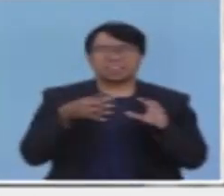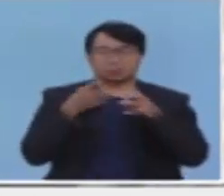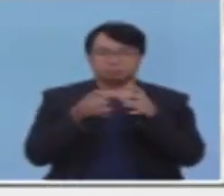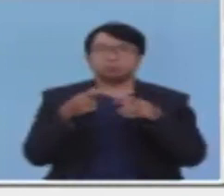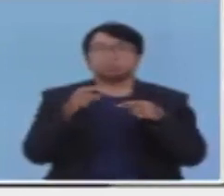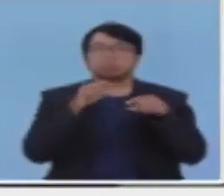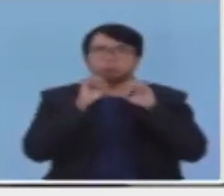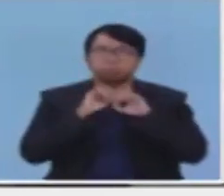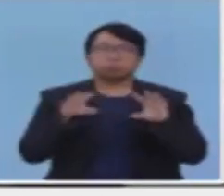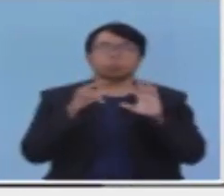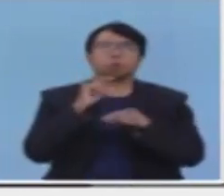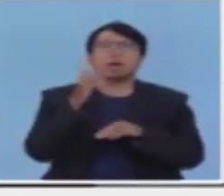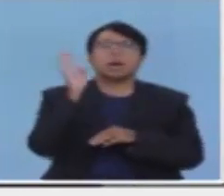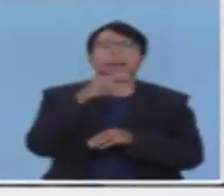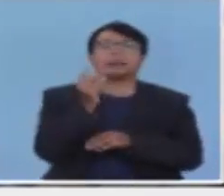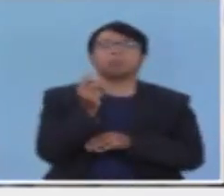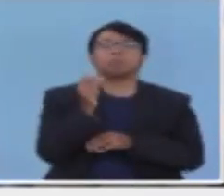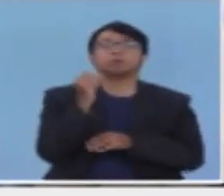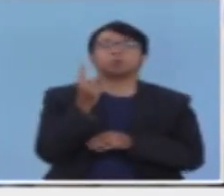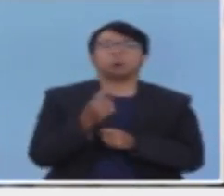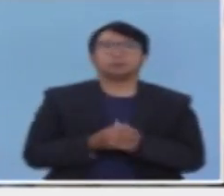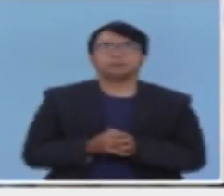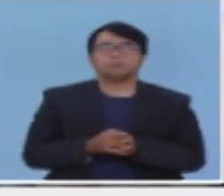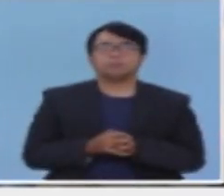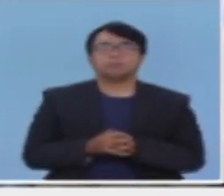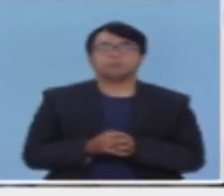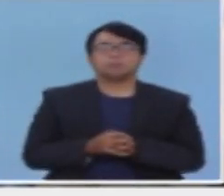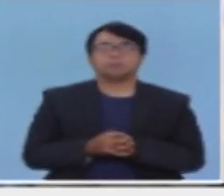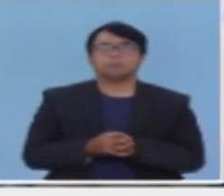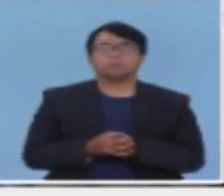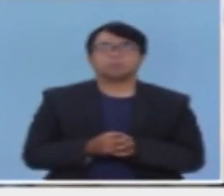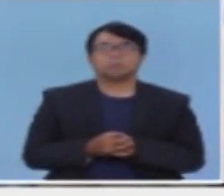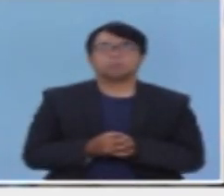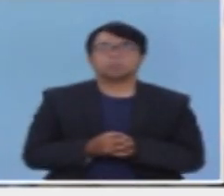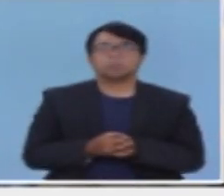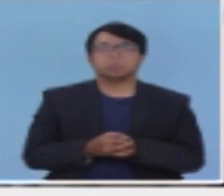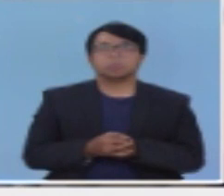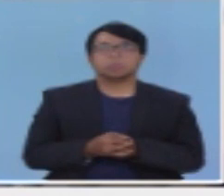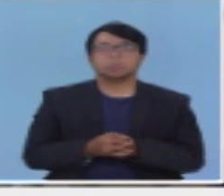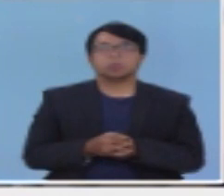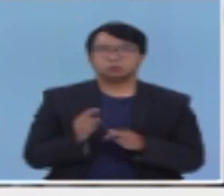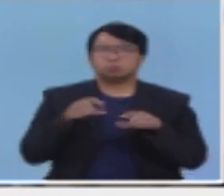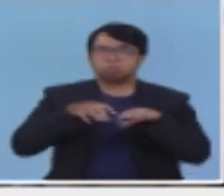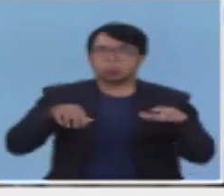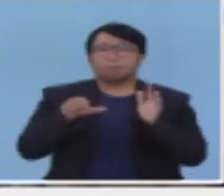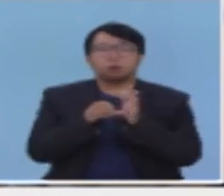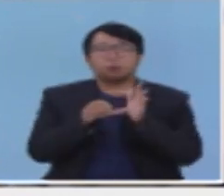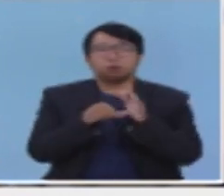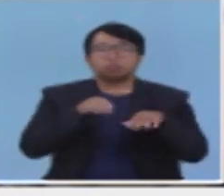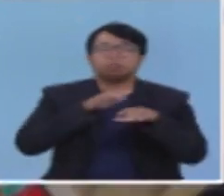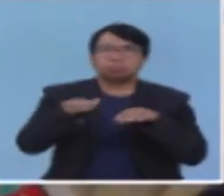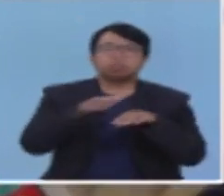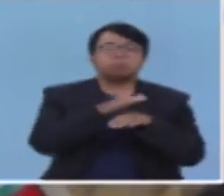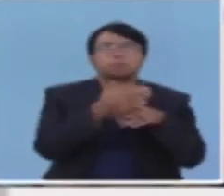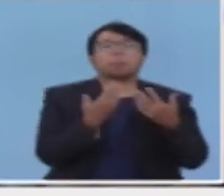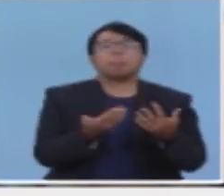Rabu. Baik, Pak Dedi, bagaimana soal pendistribusian bantuan sosial nantinya pada saat penerapan PSBB? Ya,